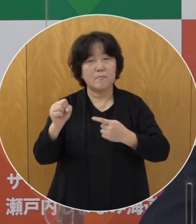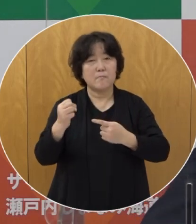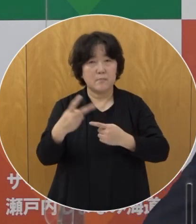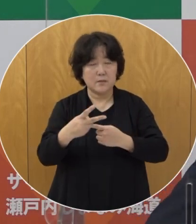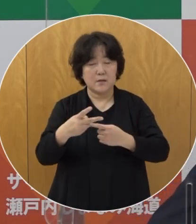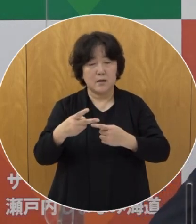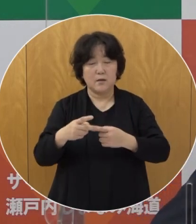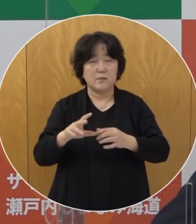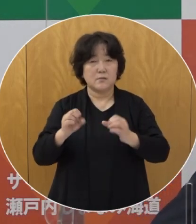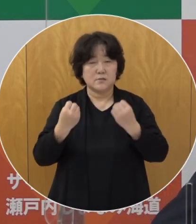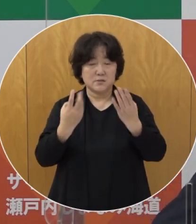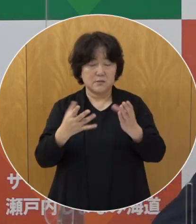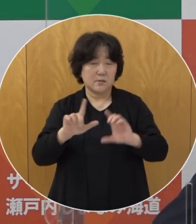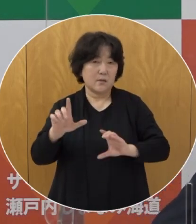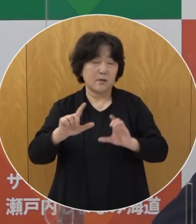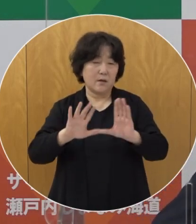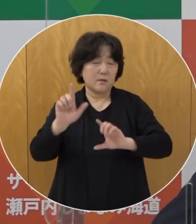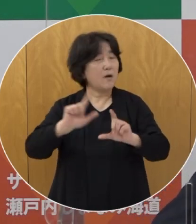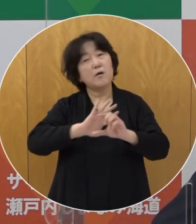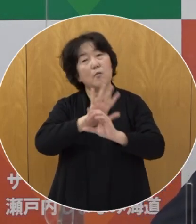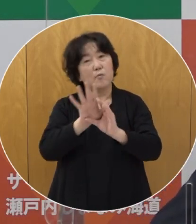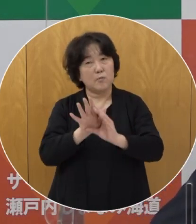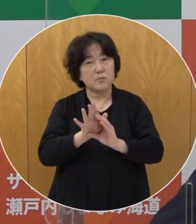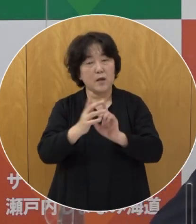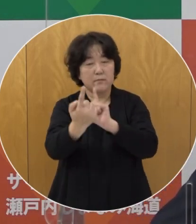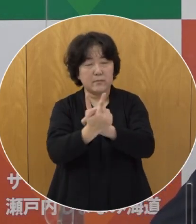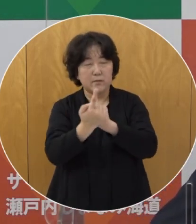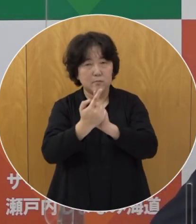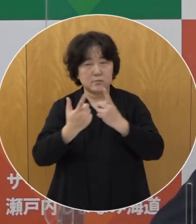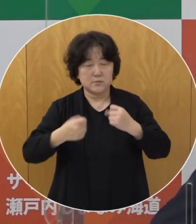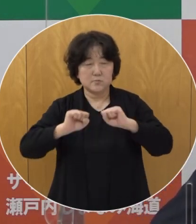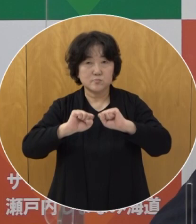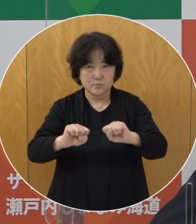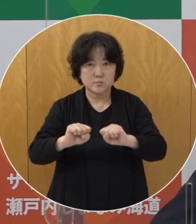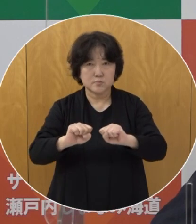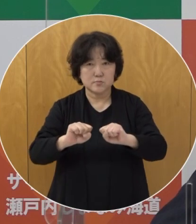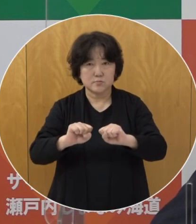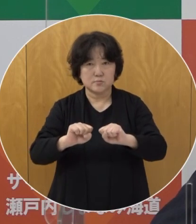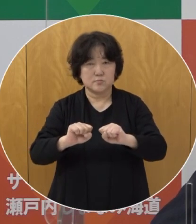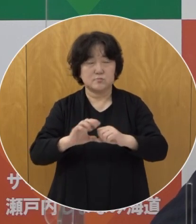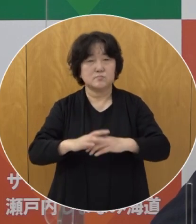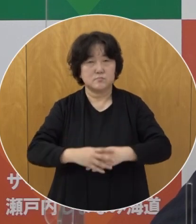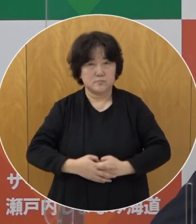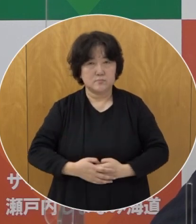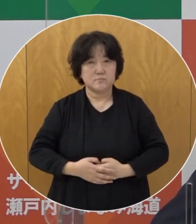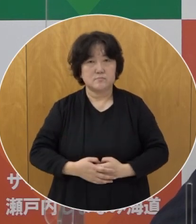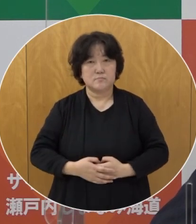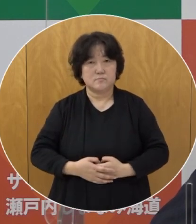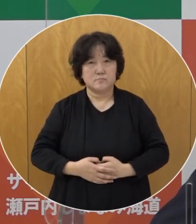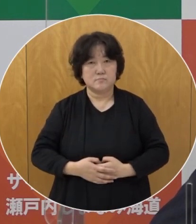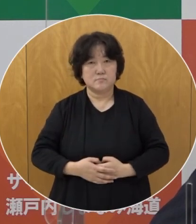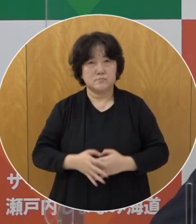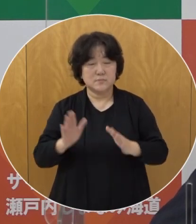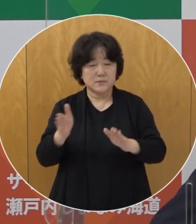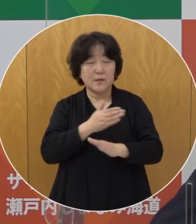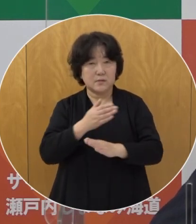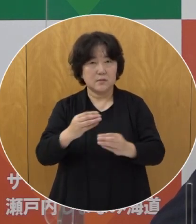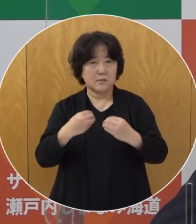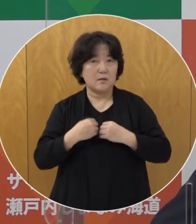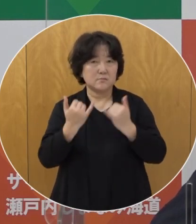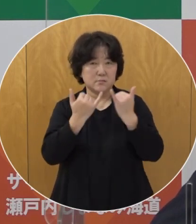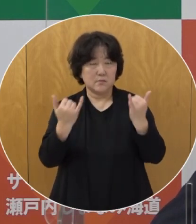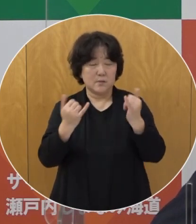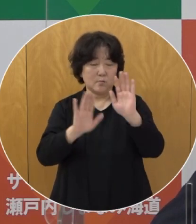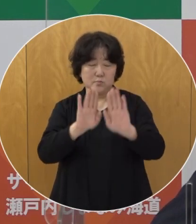きましては、新型コロナにもしっかりと対策、そして対応してございます。最近の感染